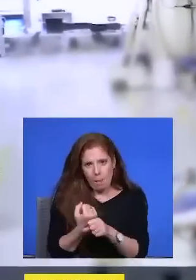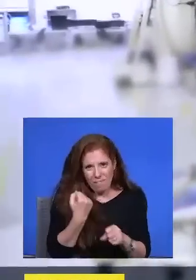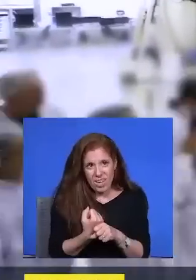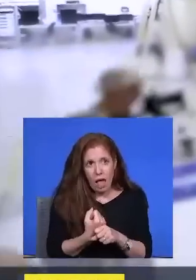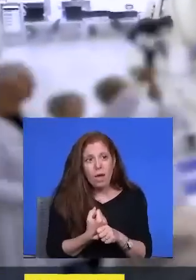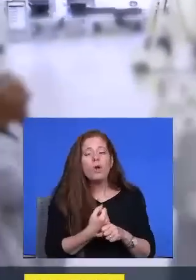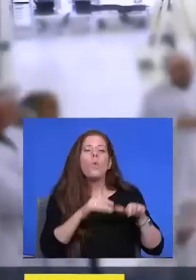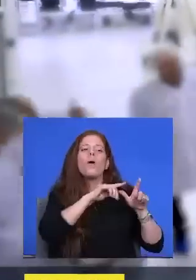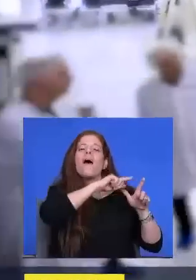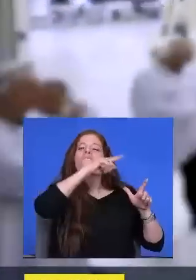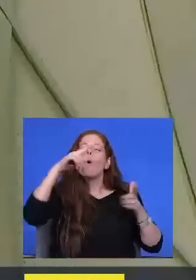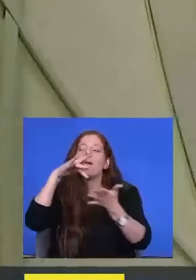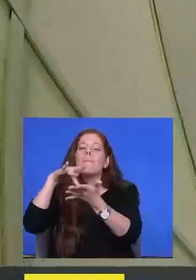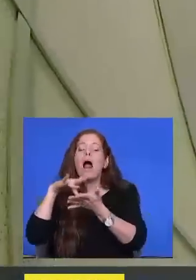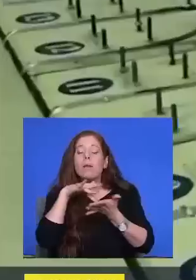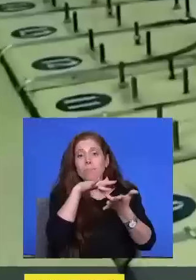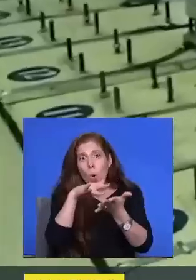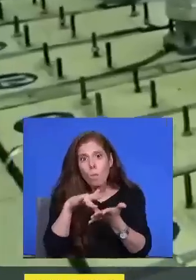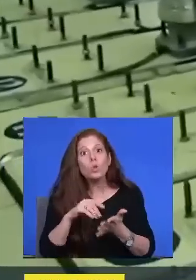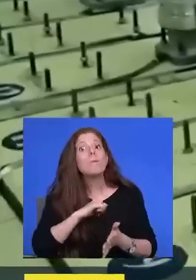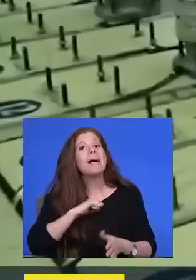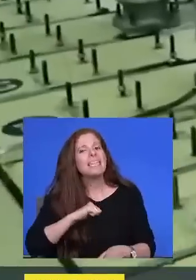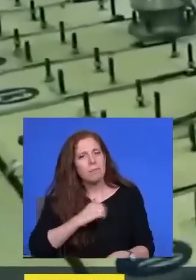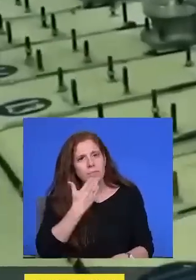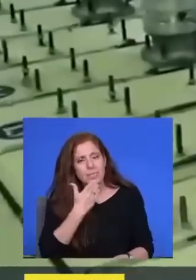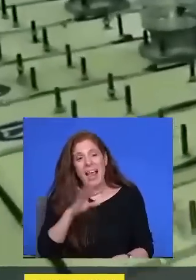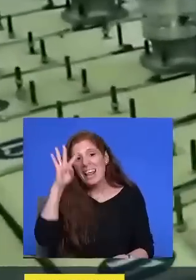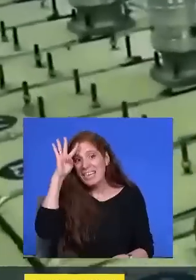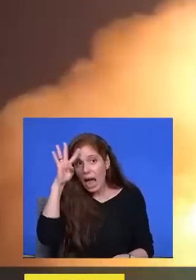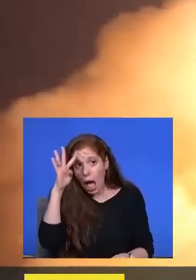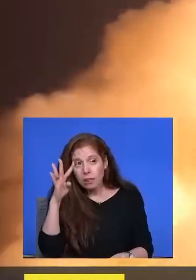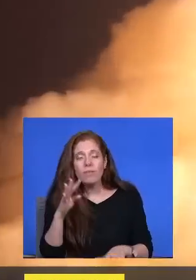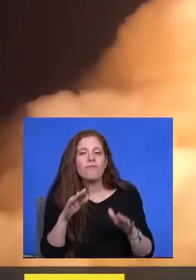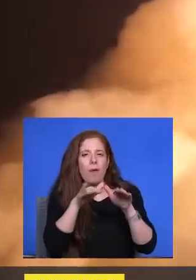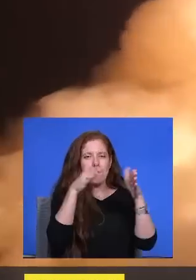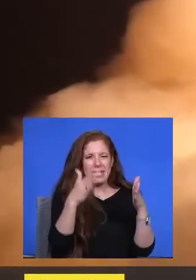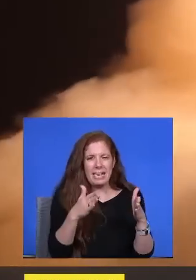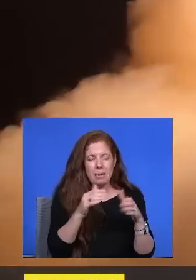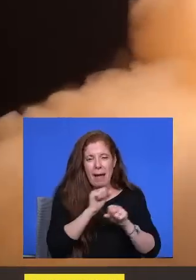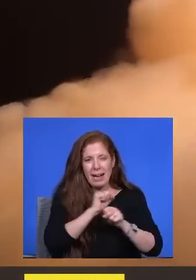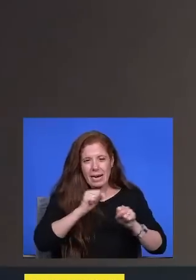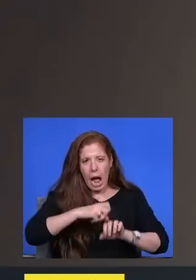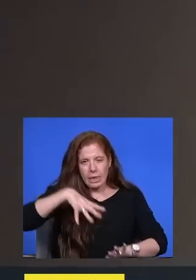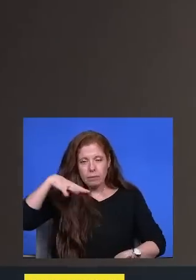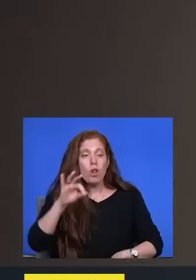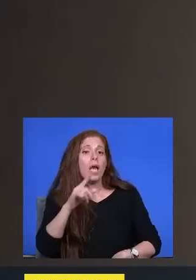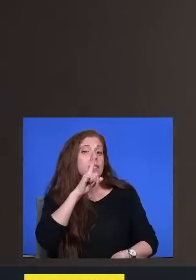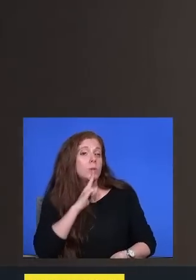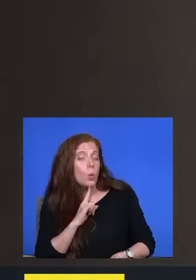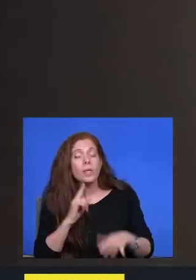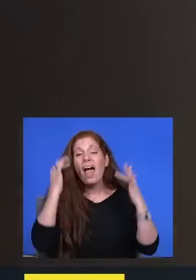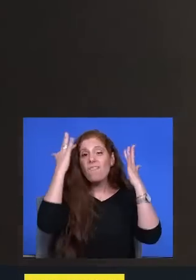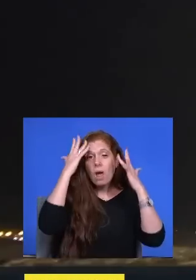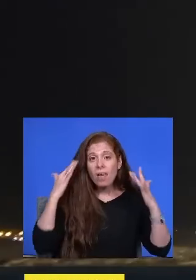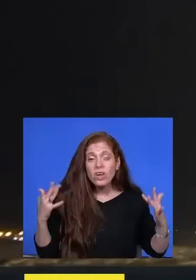מדינות ואתרים שמעניינים מאוד את ישראל, איראן ומתקניה הגרעיניים, סוריה ולבנון, ועוד יעדים